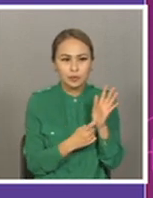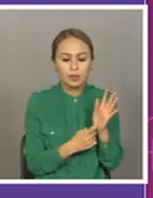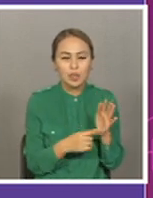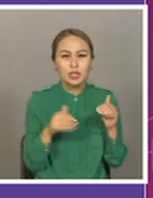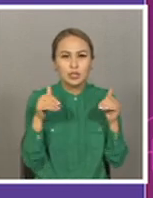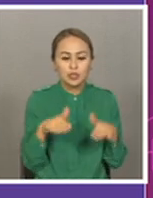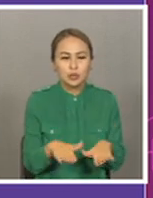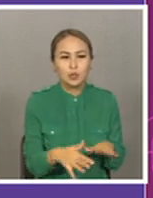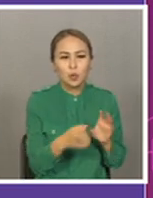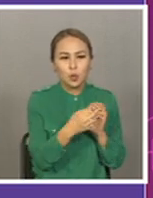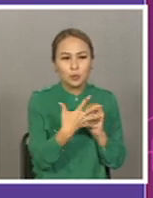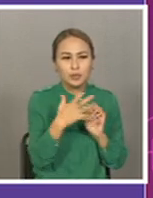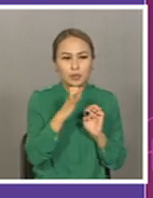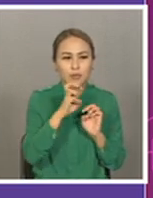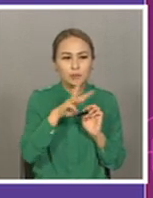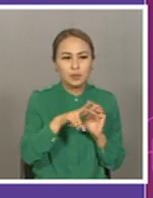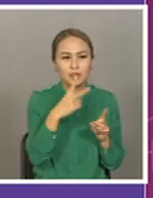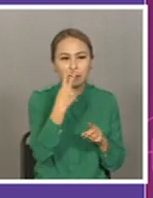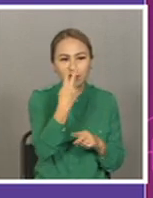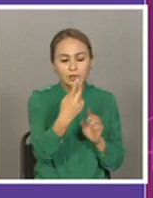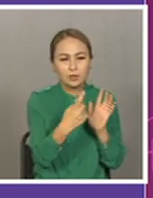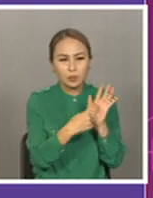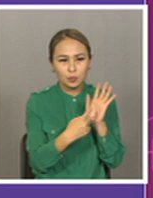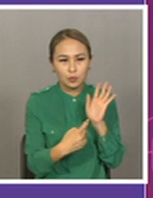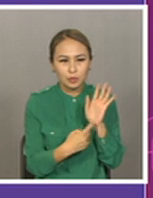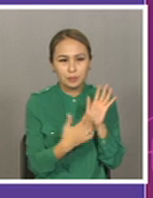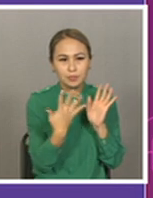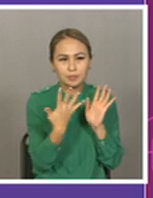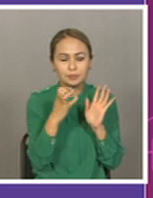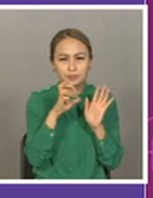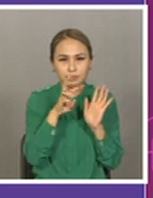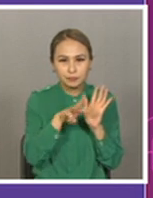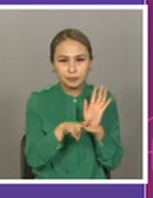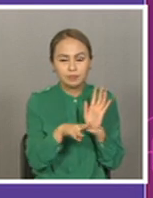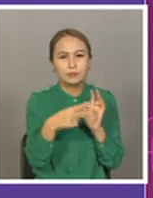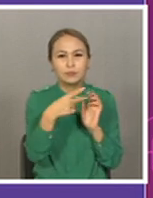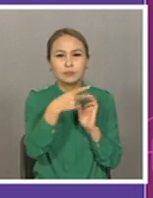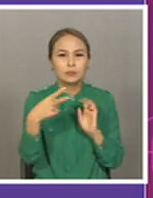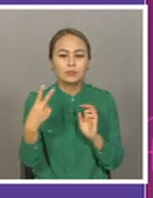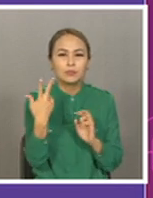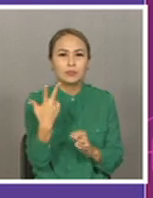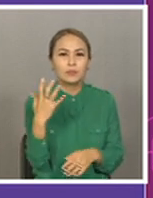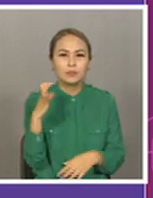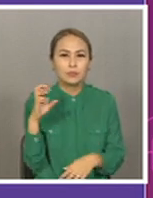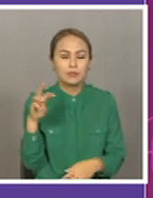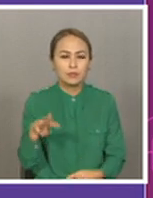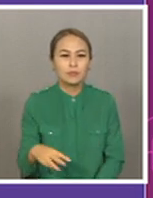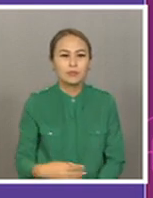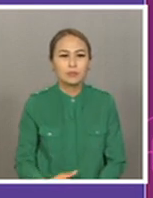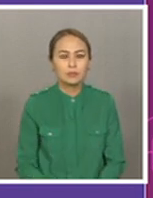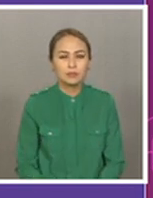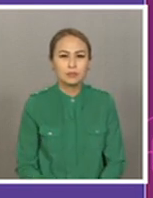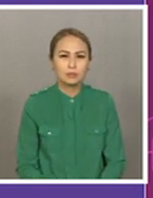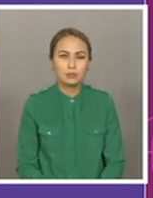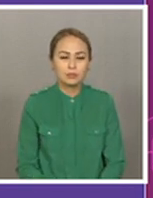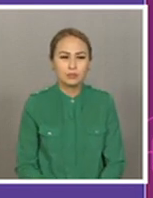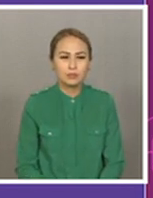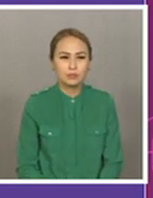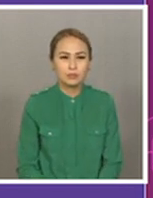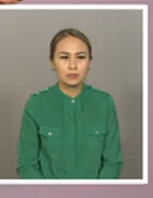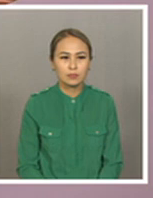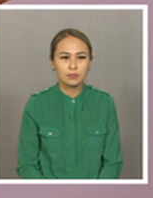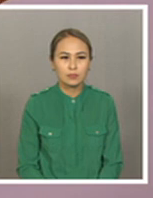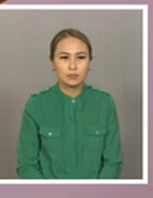Шешуі 15 квадрат сантиметр мен 5 сантиметрдің бөліндісінің мәні 3 сантиметрге